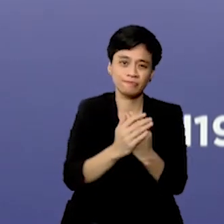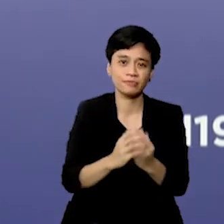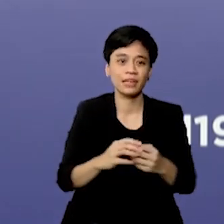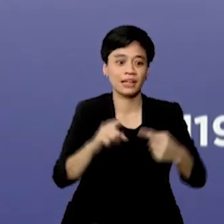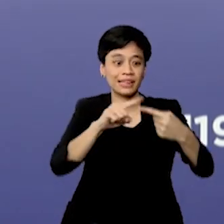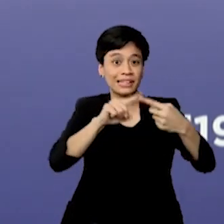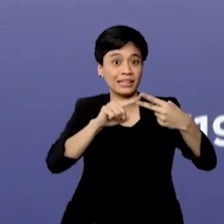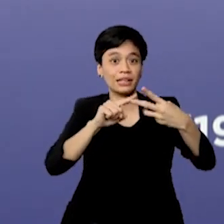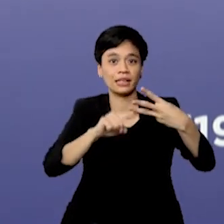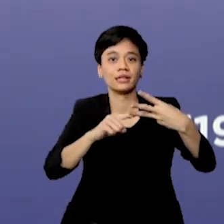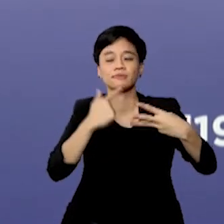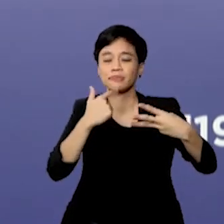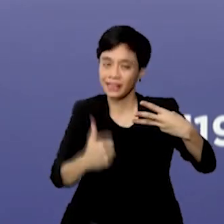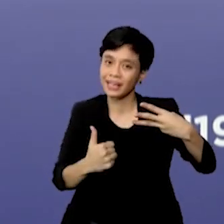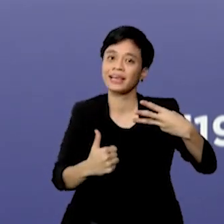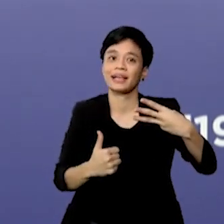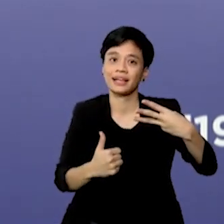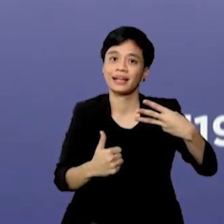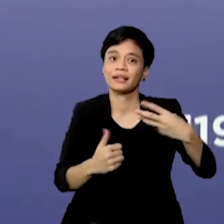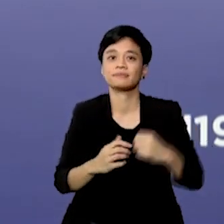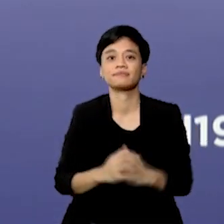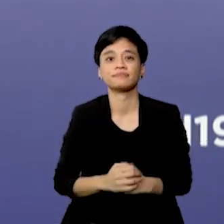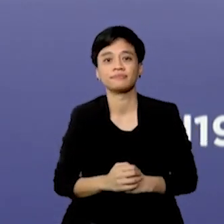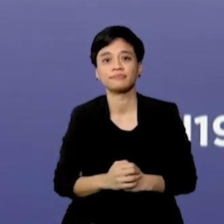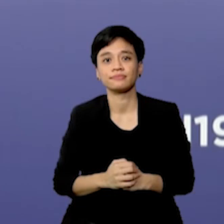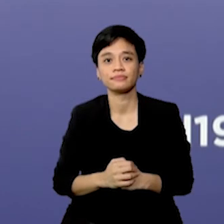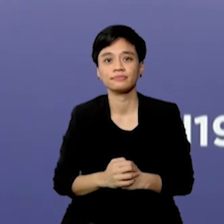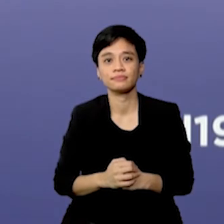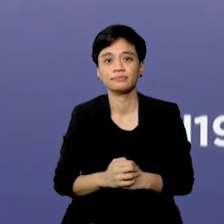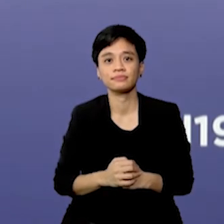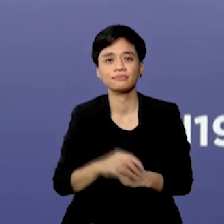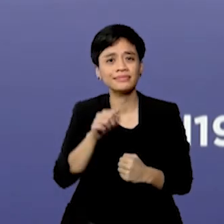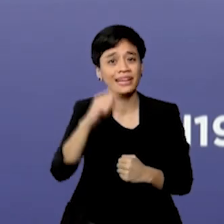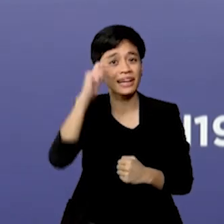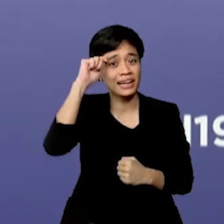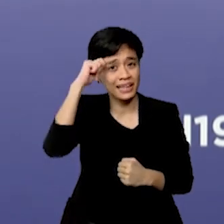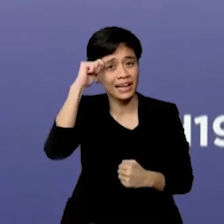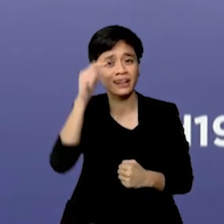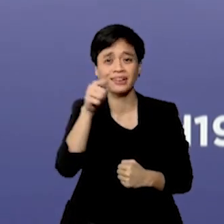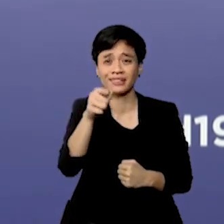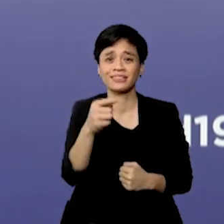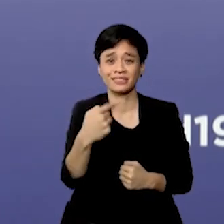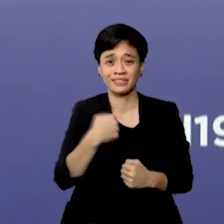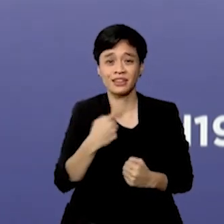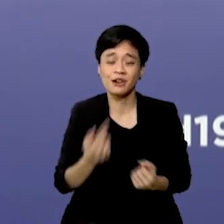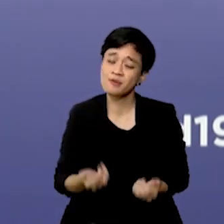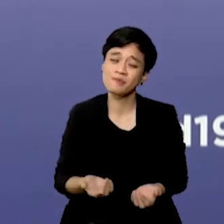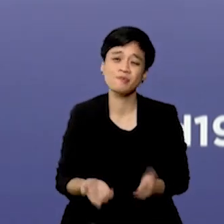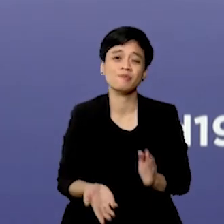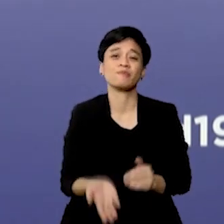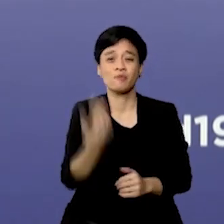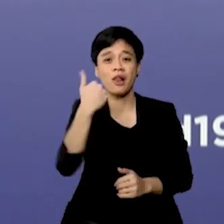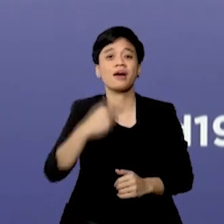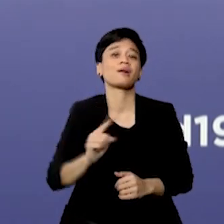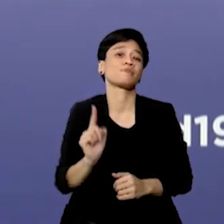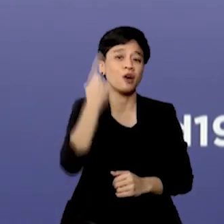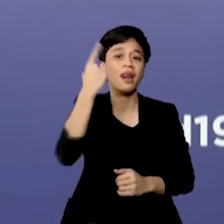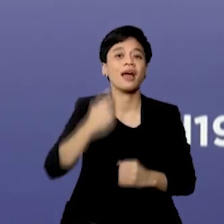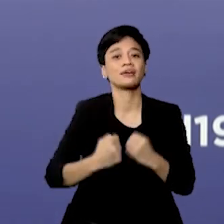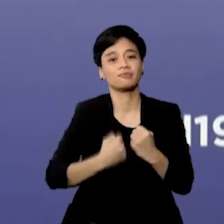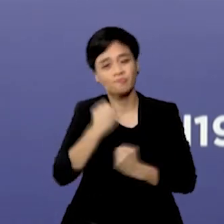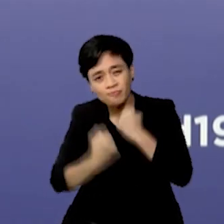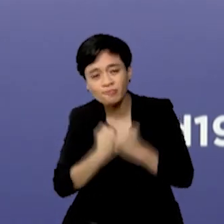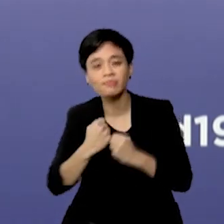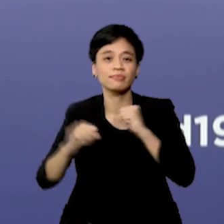yang terpenting. Ingat, kita harus kembali produktif, tapi mengedepankan